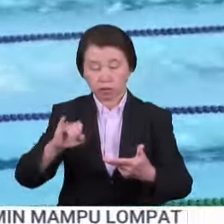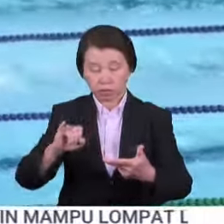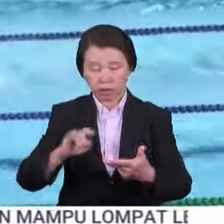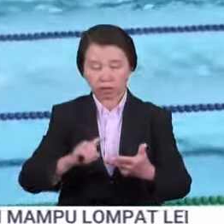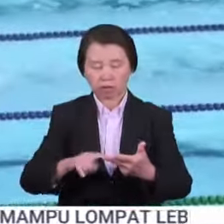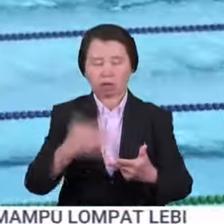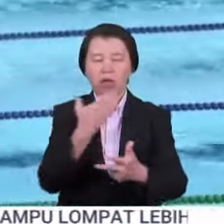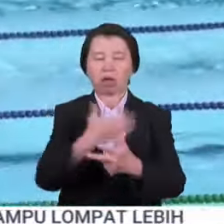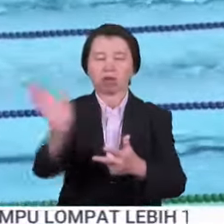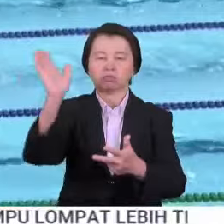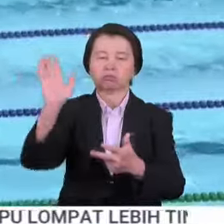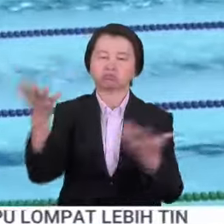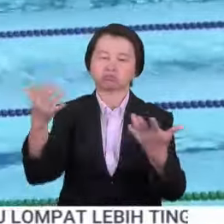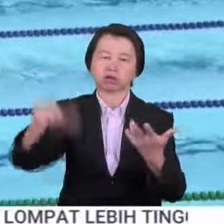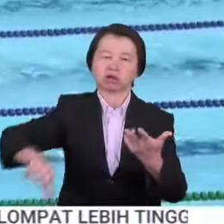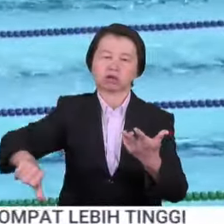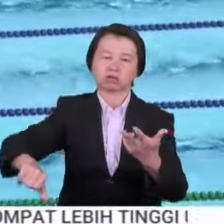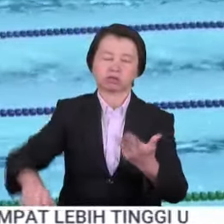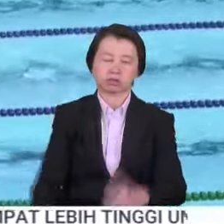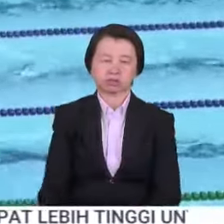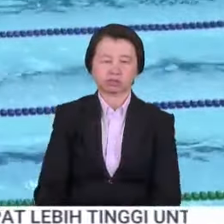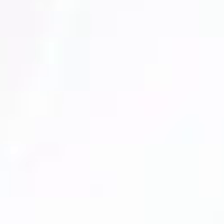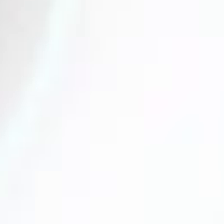Wei tersingkir.